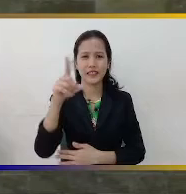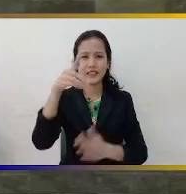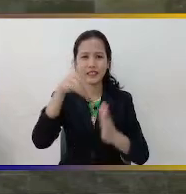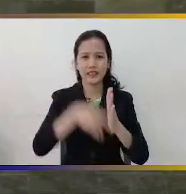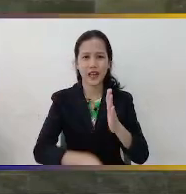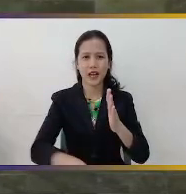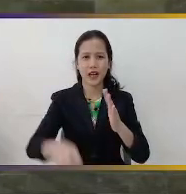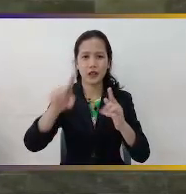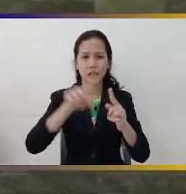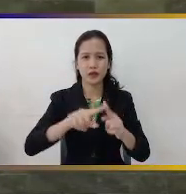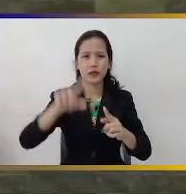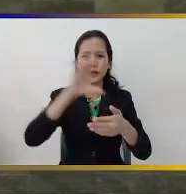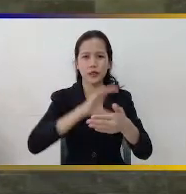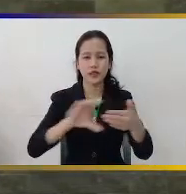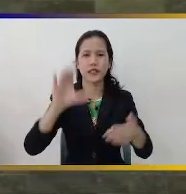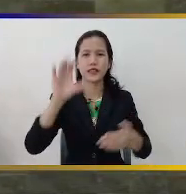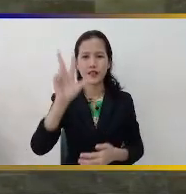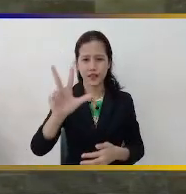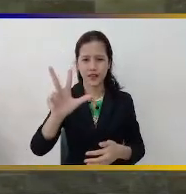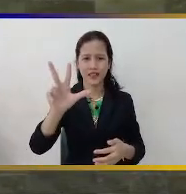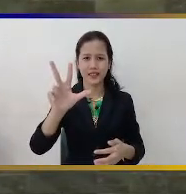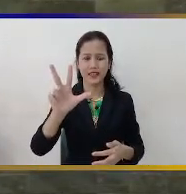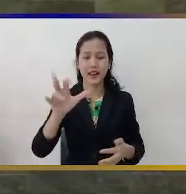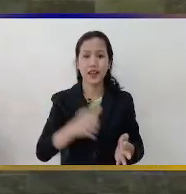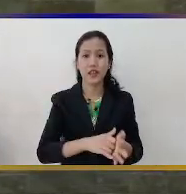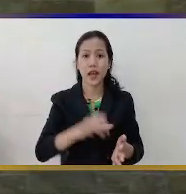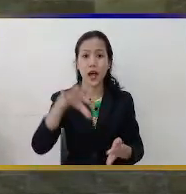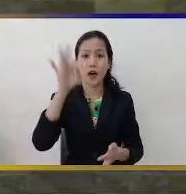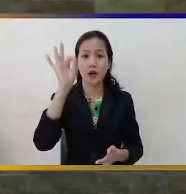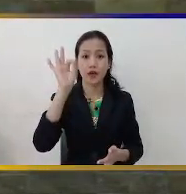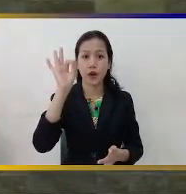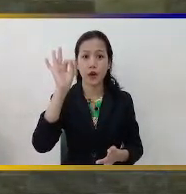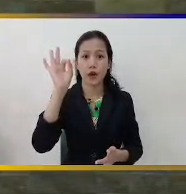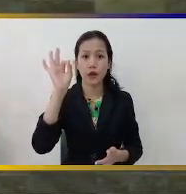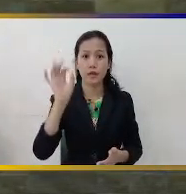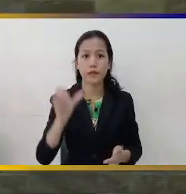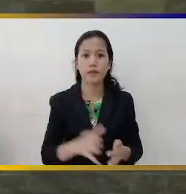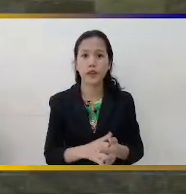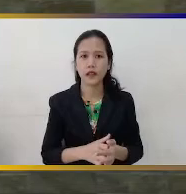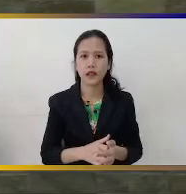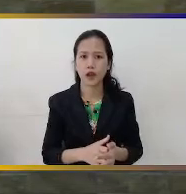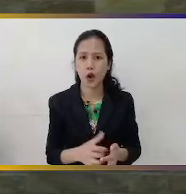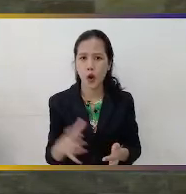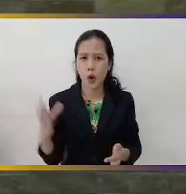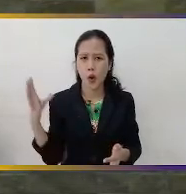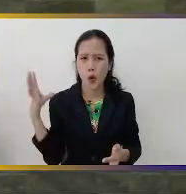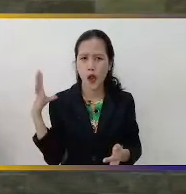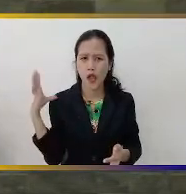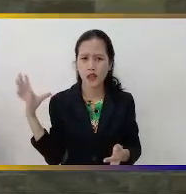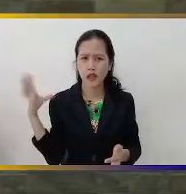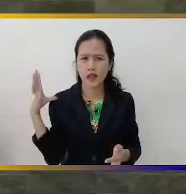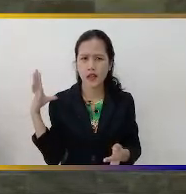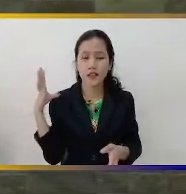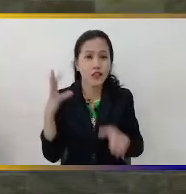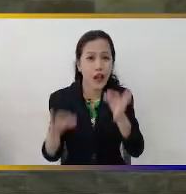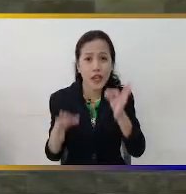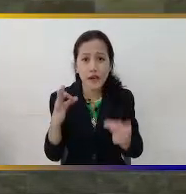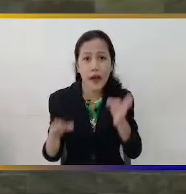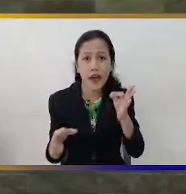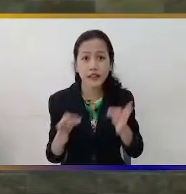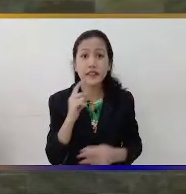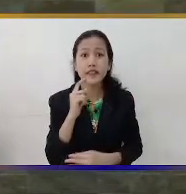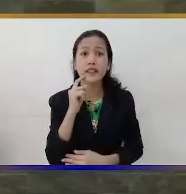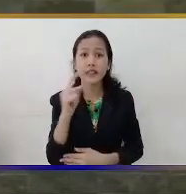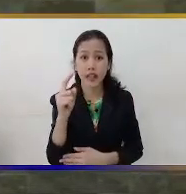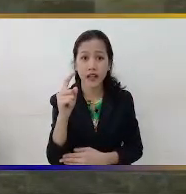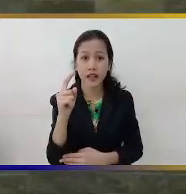chapter number 3, ang una nyo po makikita po dyan is impending judgment proclaimed. Okay, yung